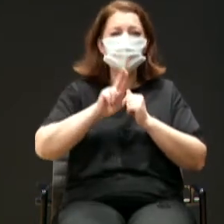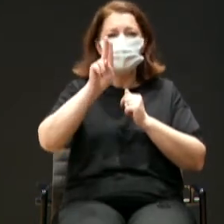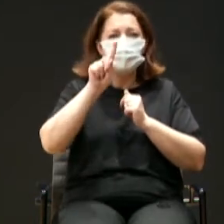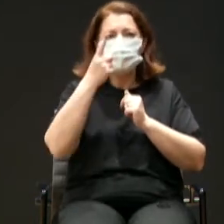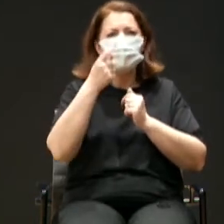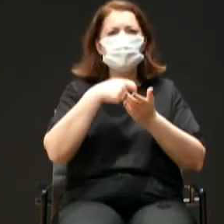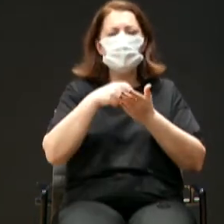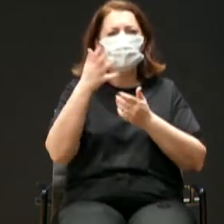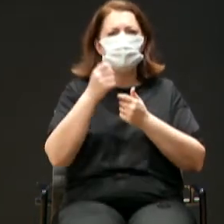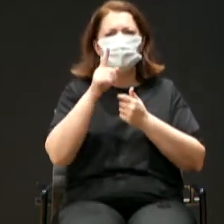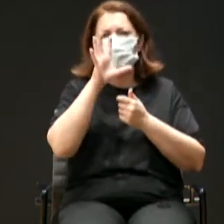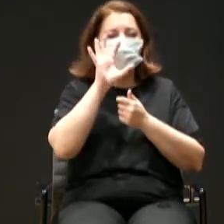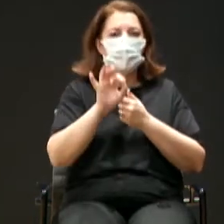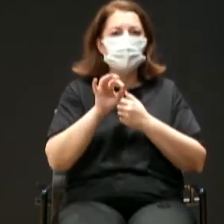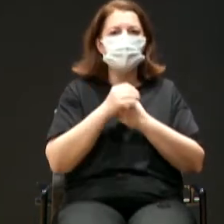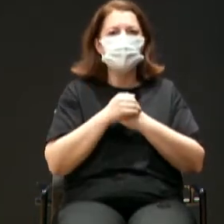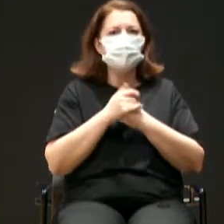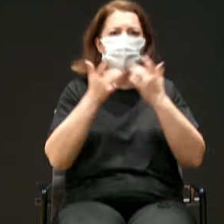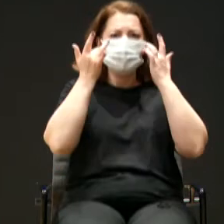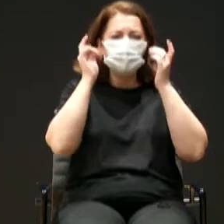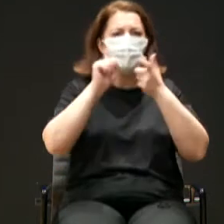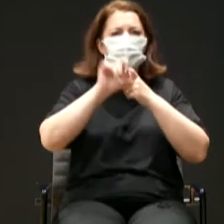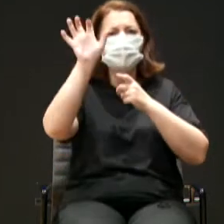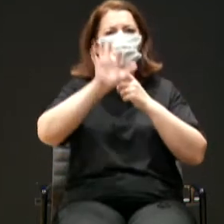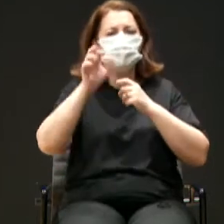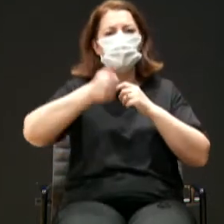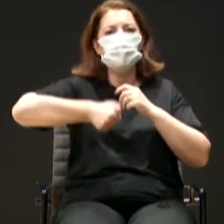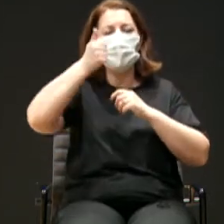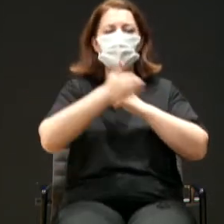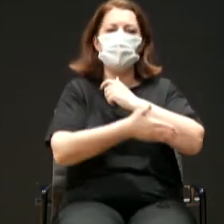Kimmiş bu? Kültür ve Turizm Bakan Yardımcısı.